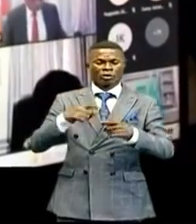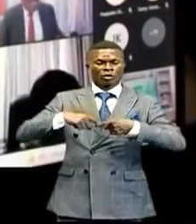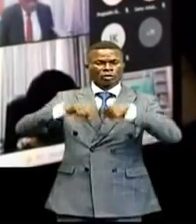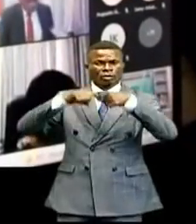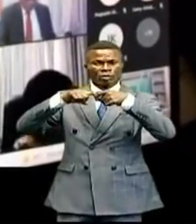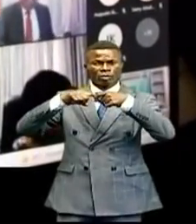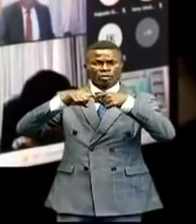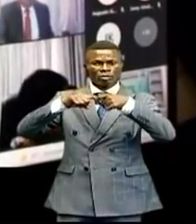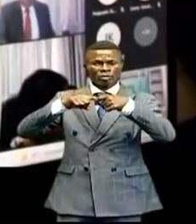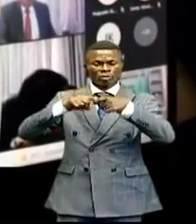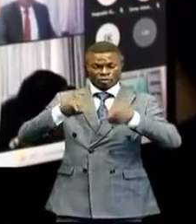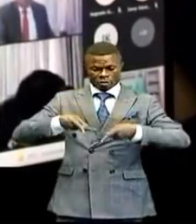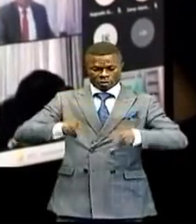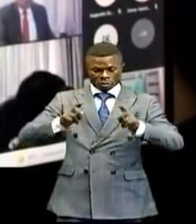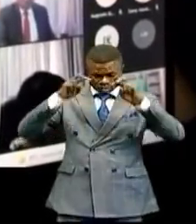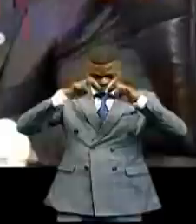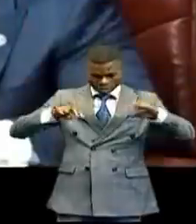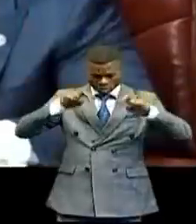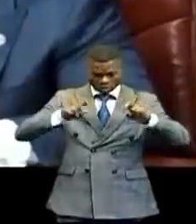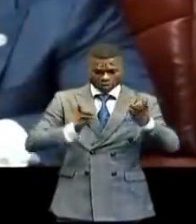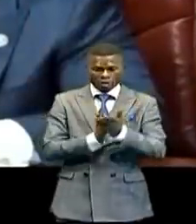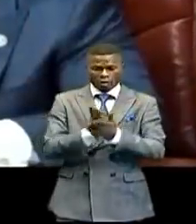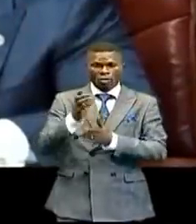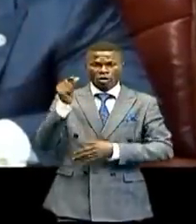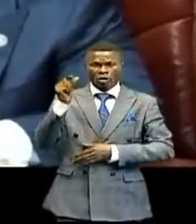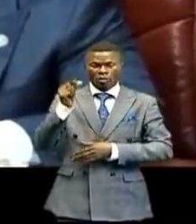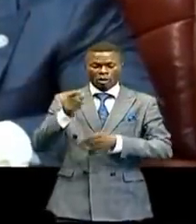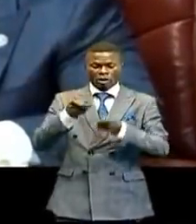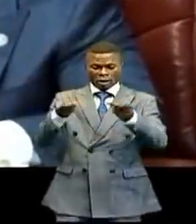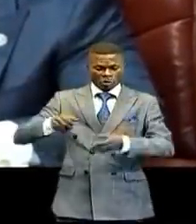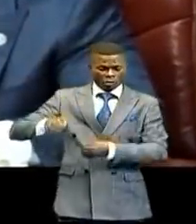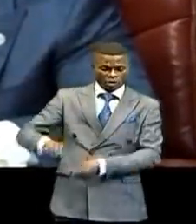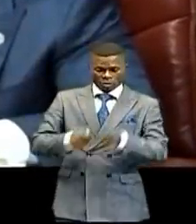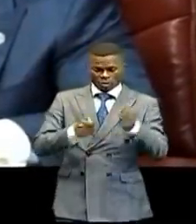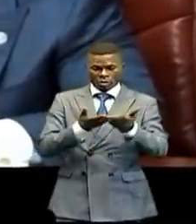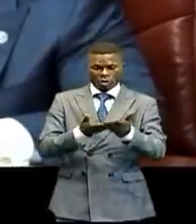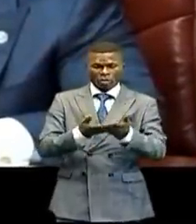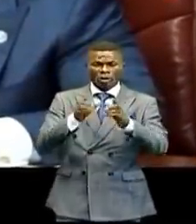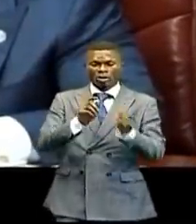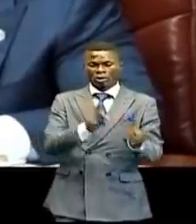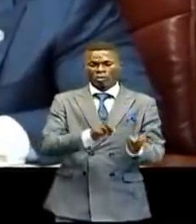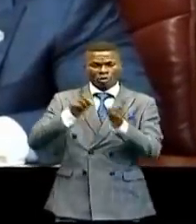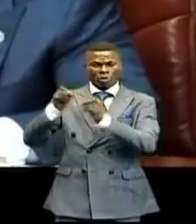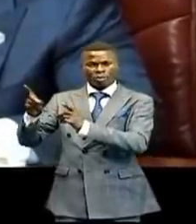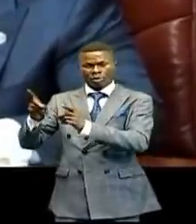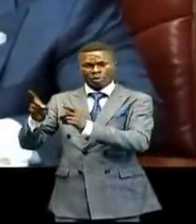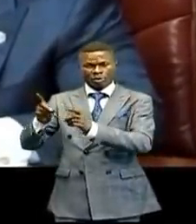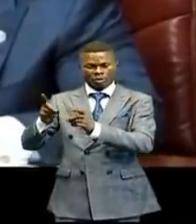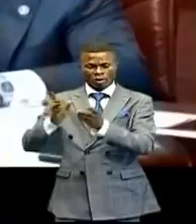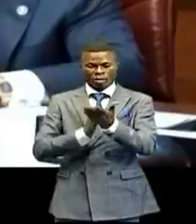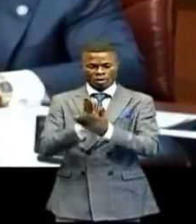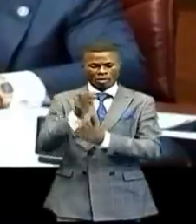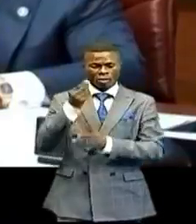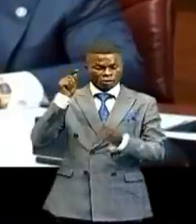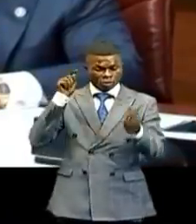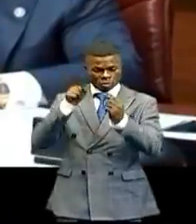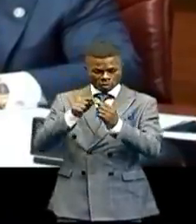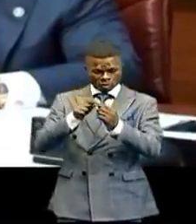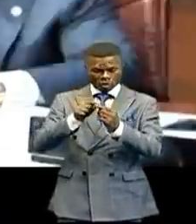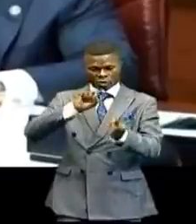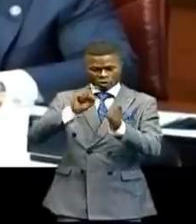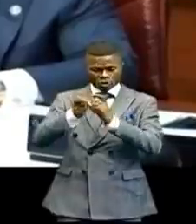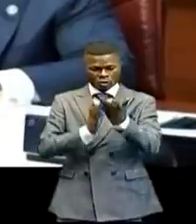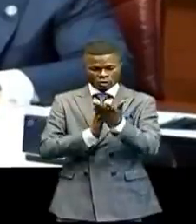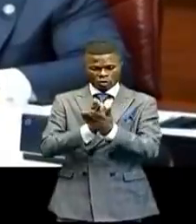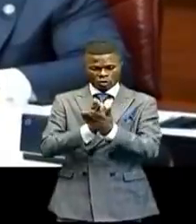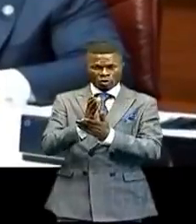suspendre l'octroi des permis de recherche de droits miniers ou de carrière, ainsi que les mutations et amodiations de droits miniers jusqu'à l'assainissement